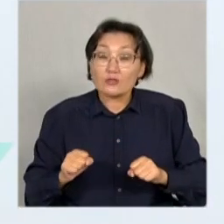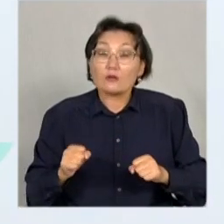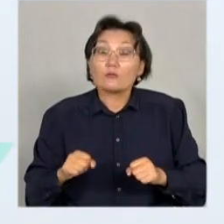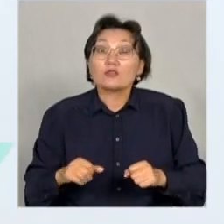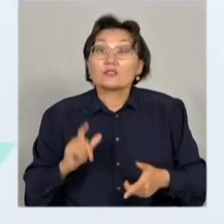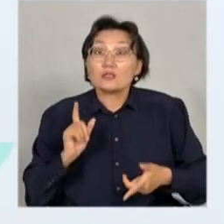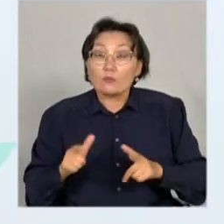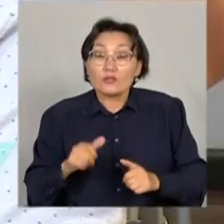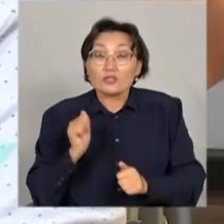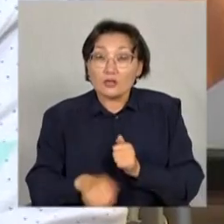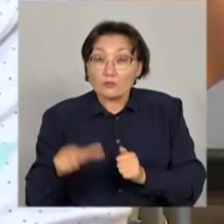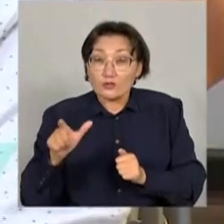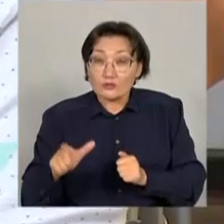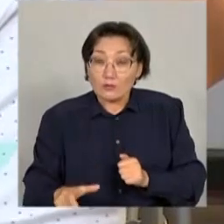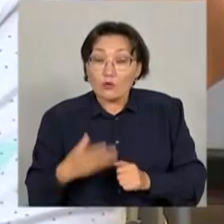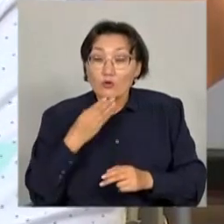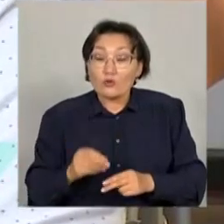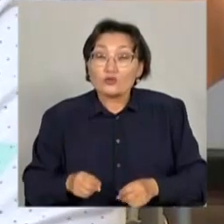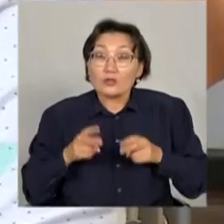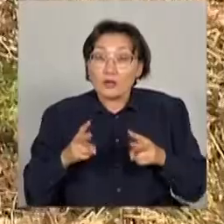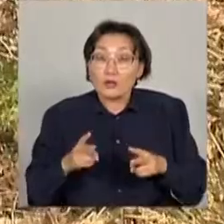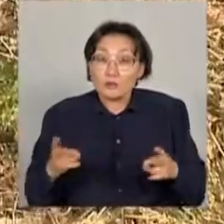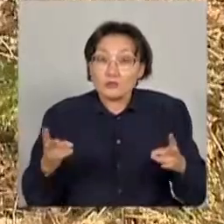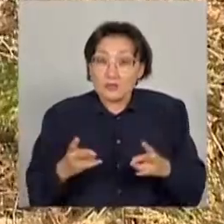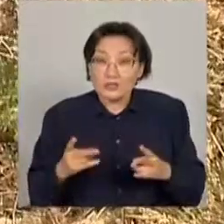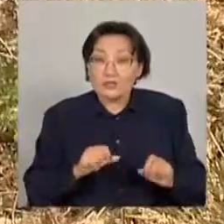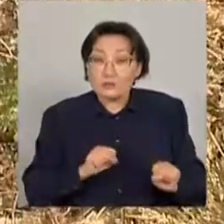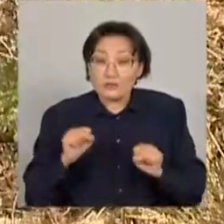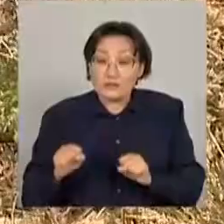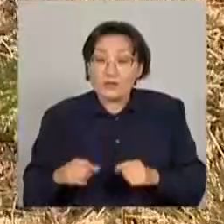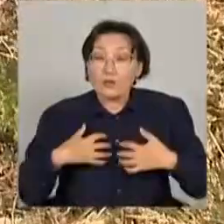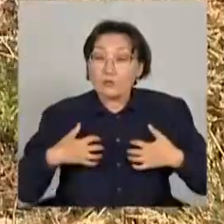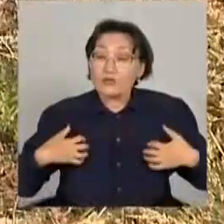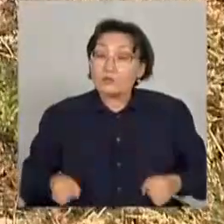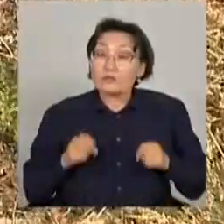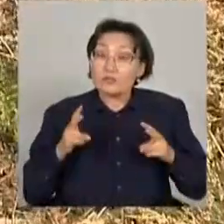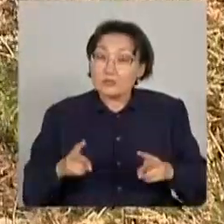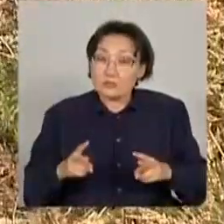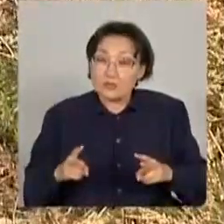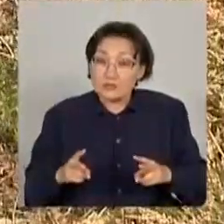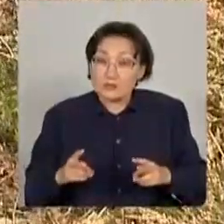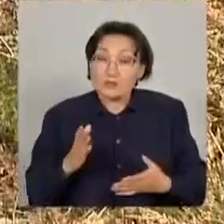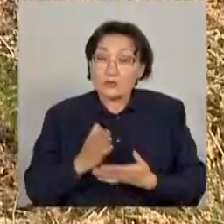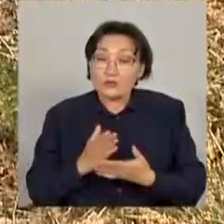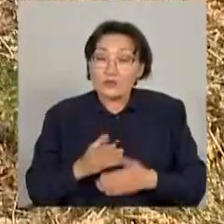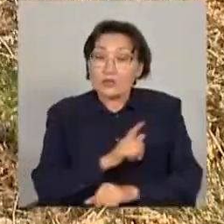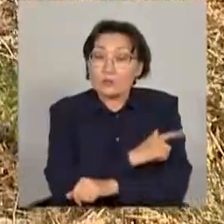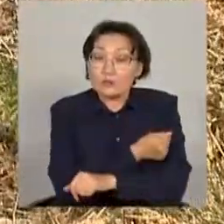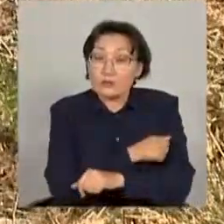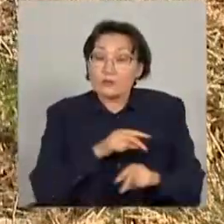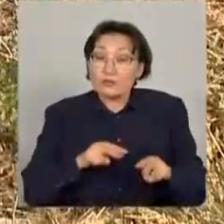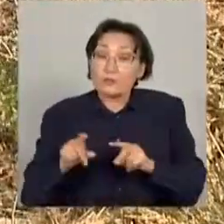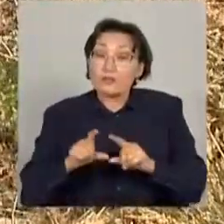келгенде ар азамат жеке бас коопсуздугун каперде устауга кажет. Төрттүк малдан келетин кооп баслар эмес. Санитарлык эпидемиология